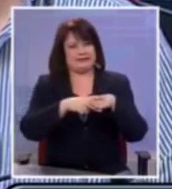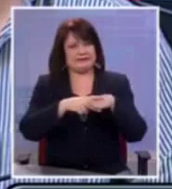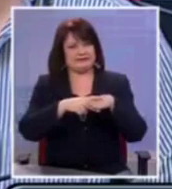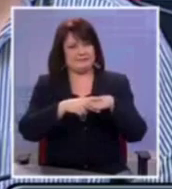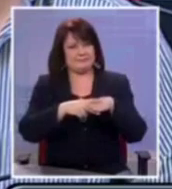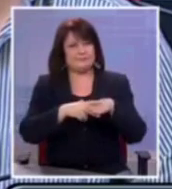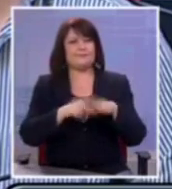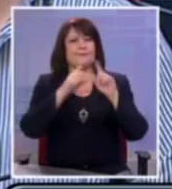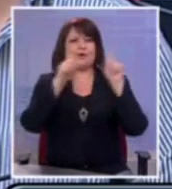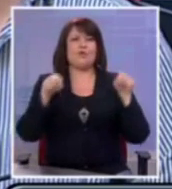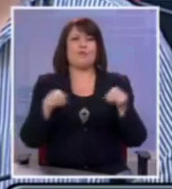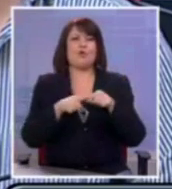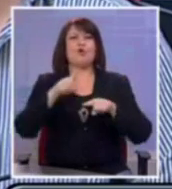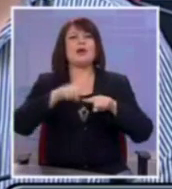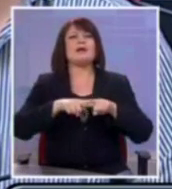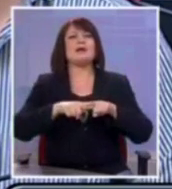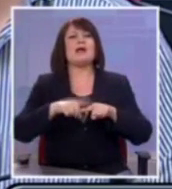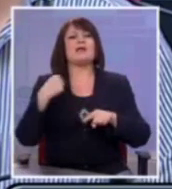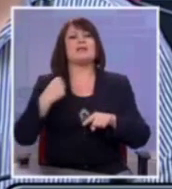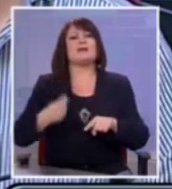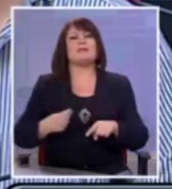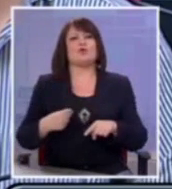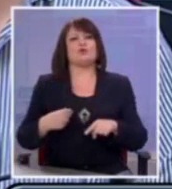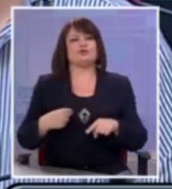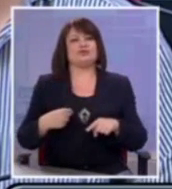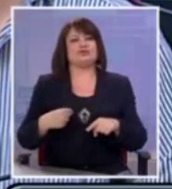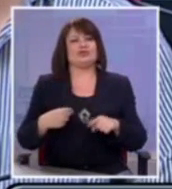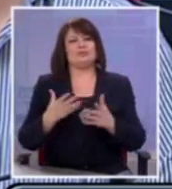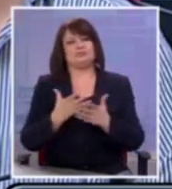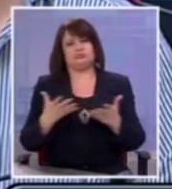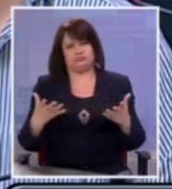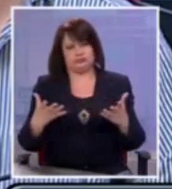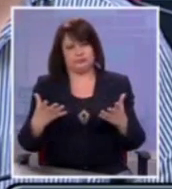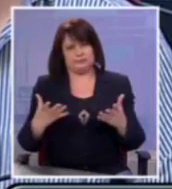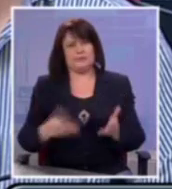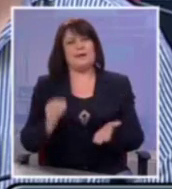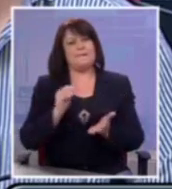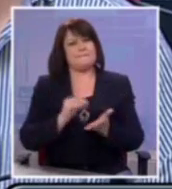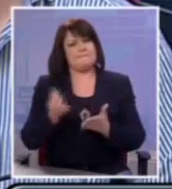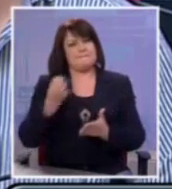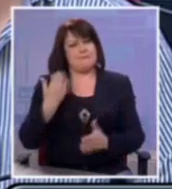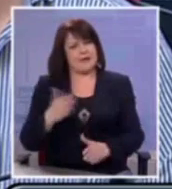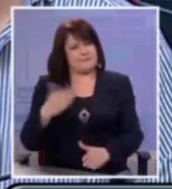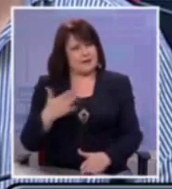σε ομόλογα του ελληνικού δημοσίου ήταν πολύ μεγάλη. Αυτό έχει ξαναϋποθεί, αλλά